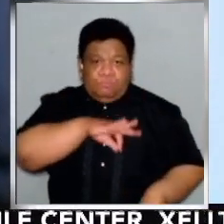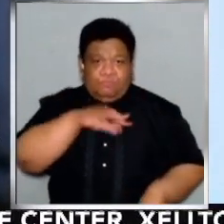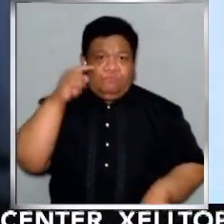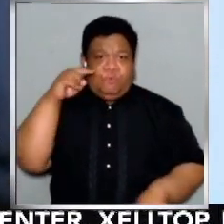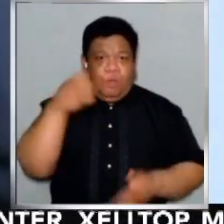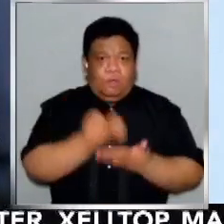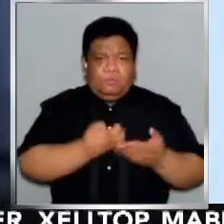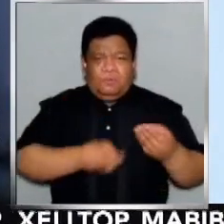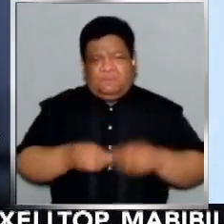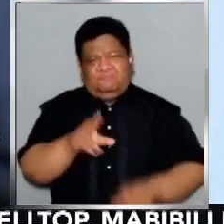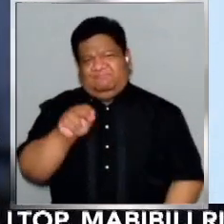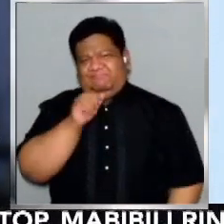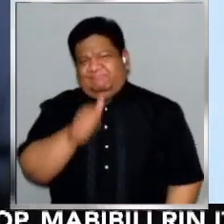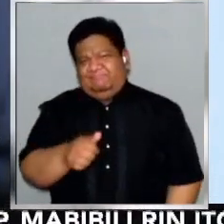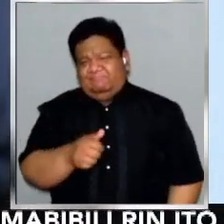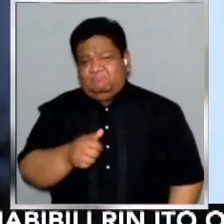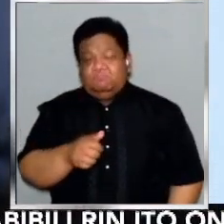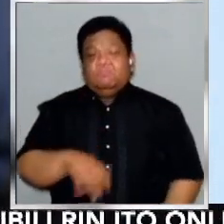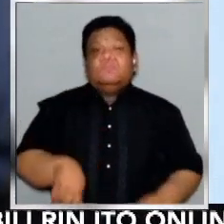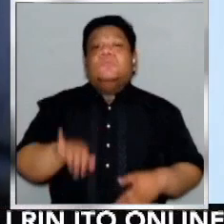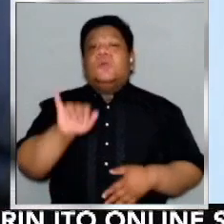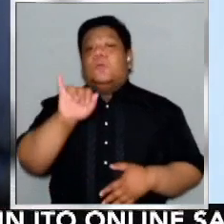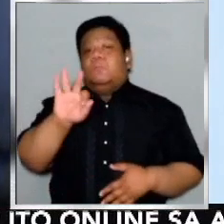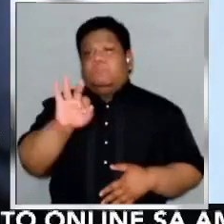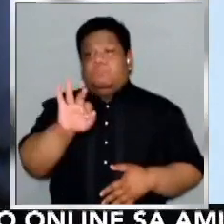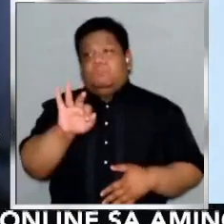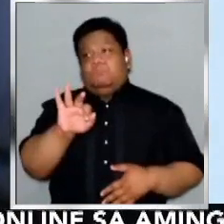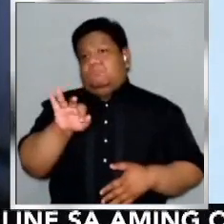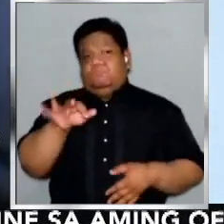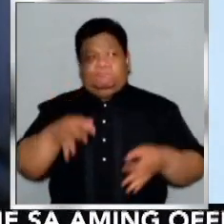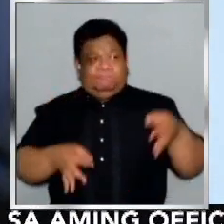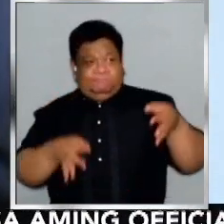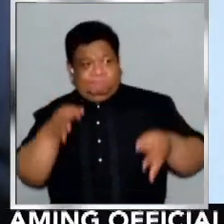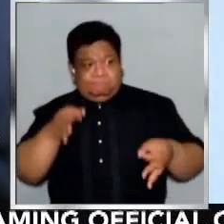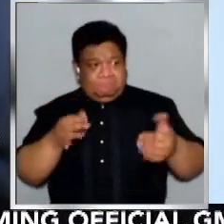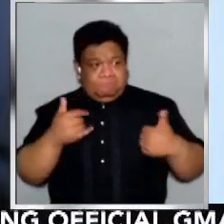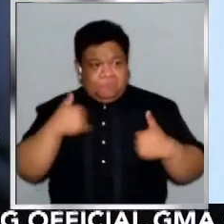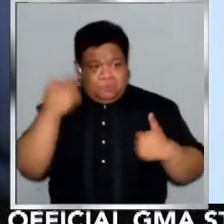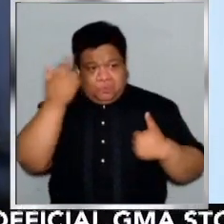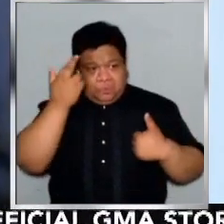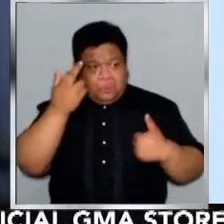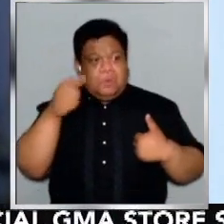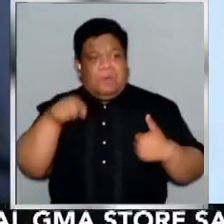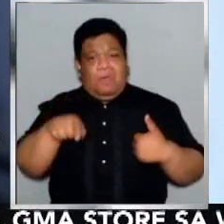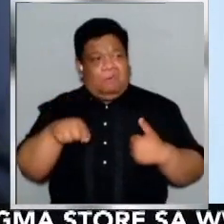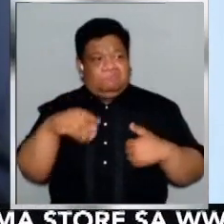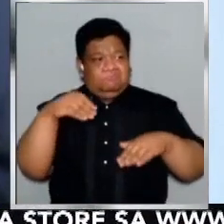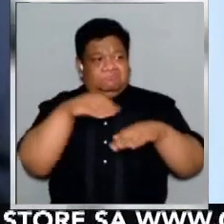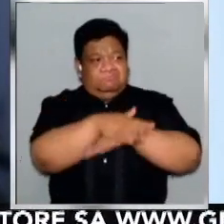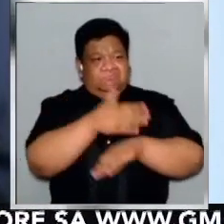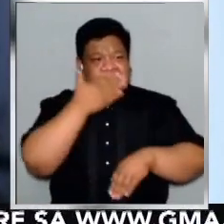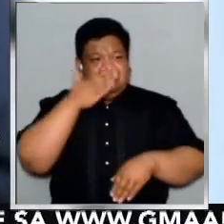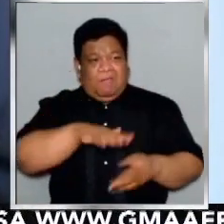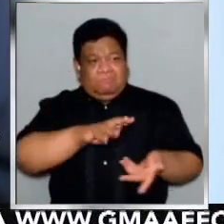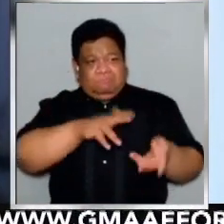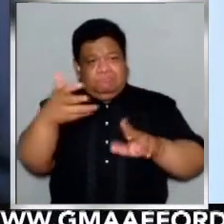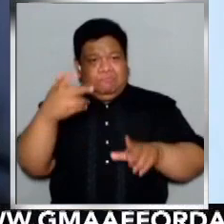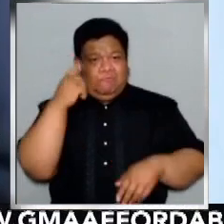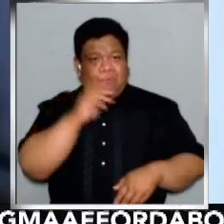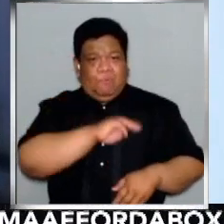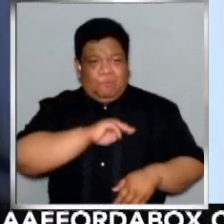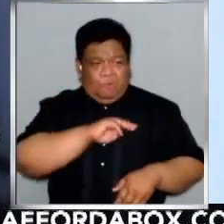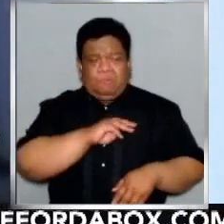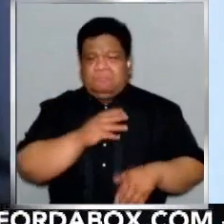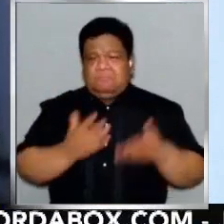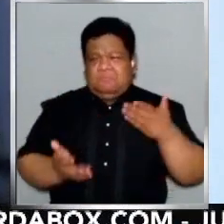And if it's adjudged that there is a social cost, it might not be worth it. The cost might not be worth